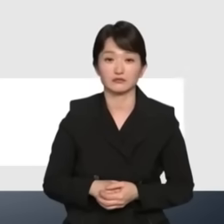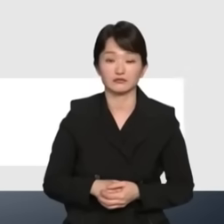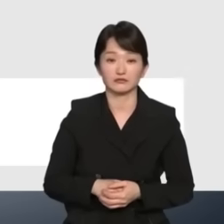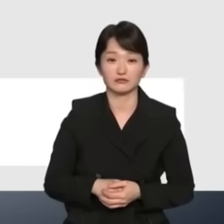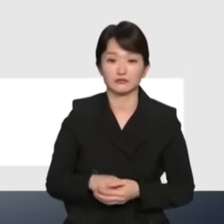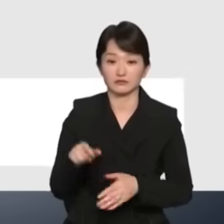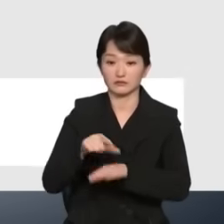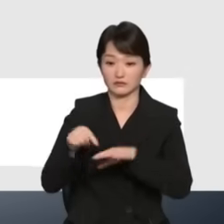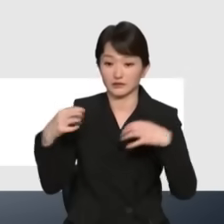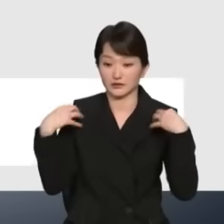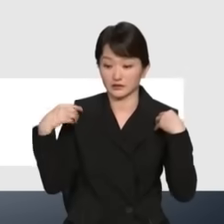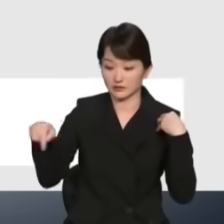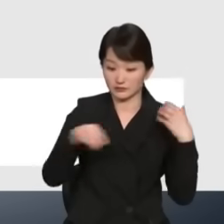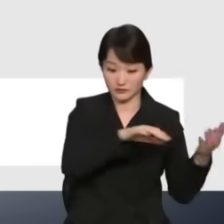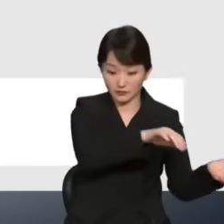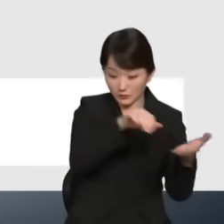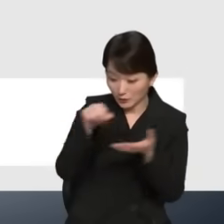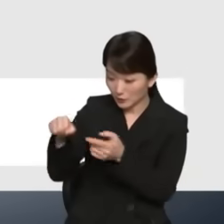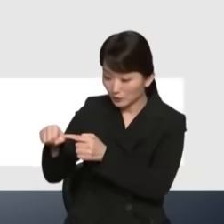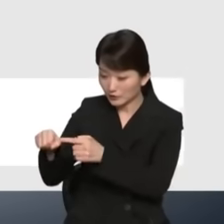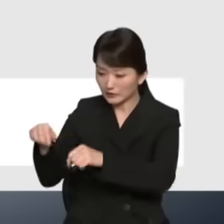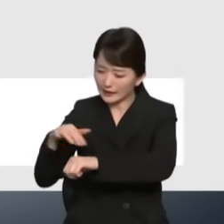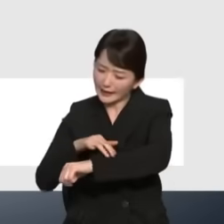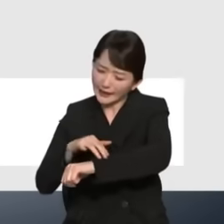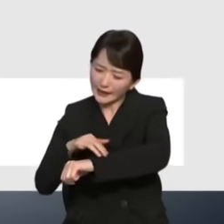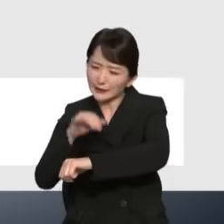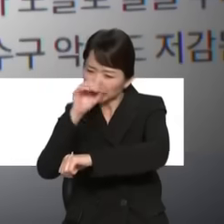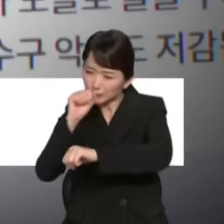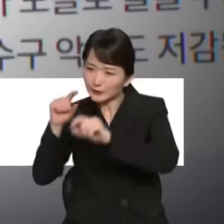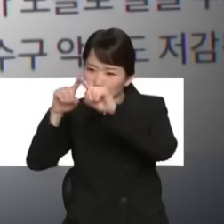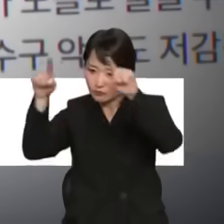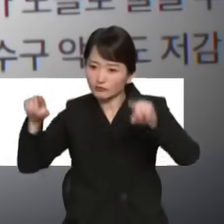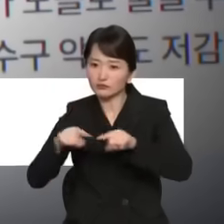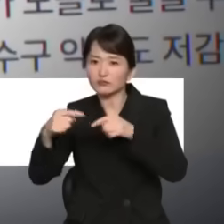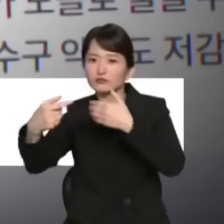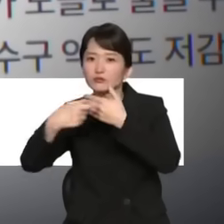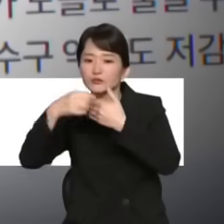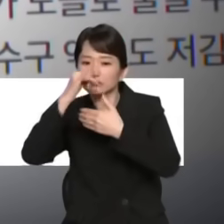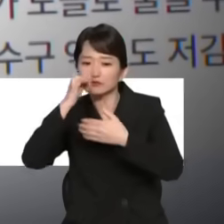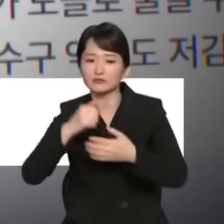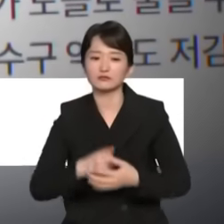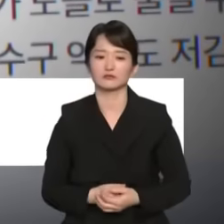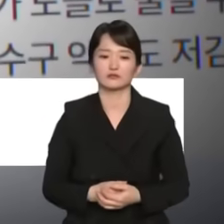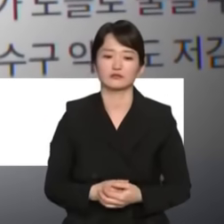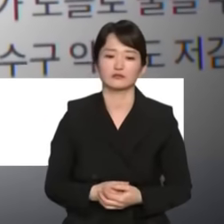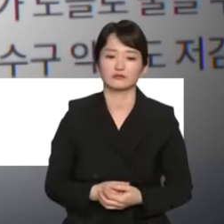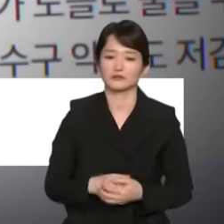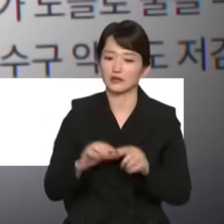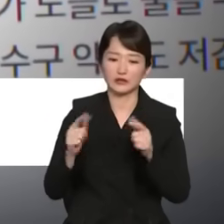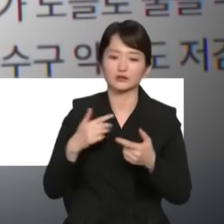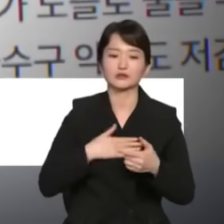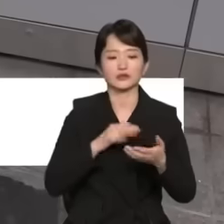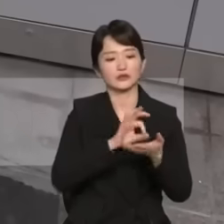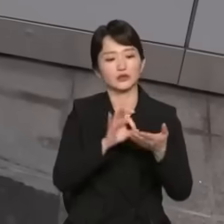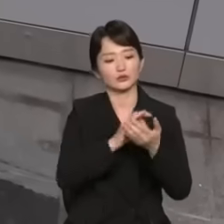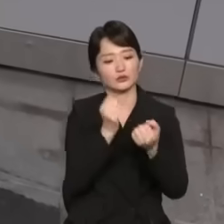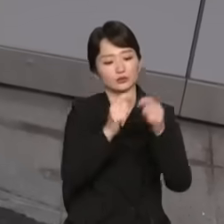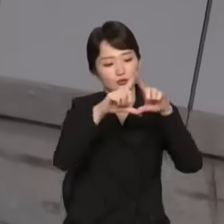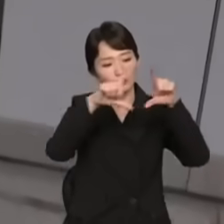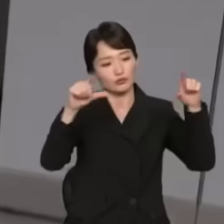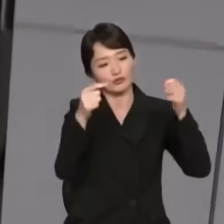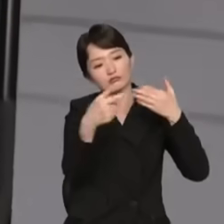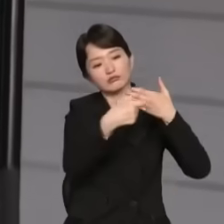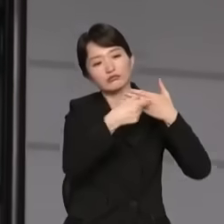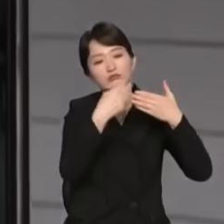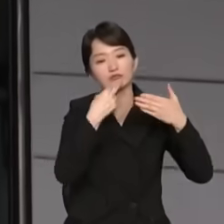그렇게 여드름에도 좋고 아토피에도 좋다 이렇게 써놓고 있는데. 아니요, 제 사용 설명대로 여드름이나 아토피 그런 건 없습니다. 업체 측은